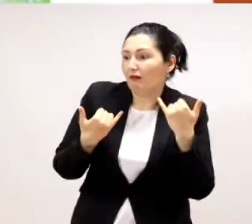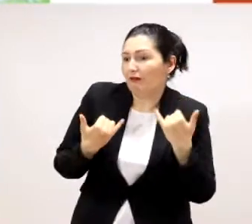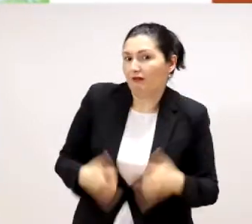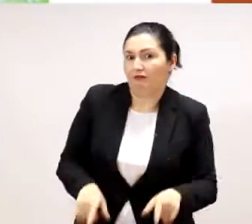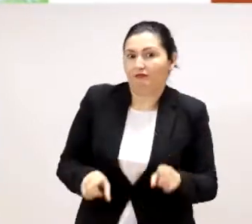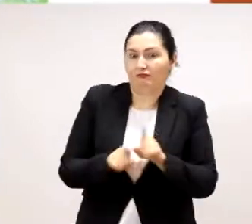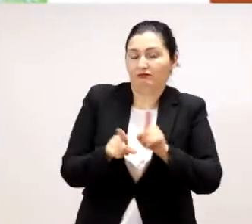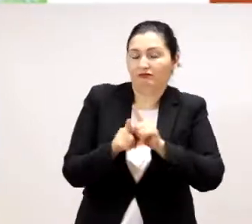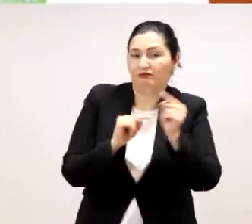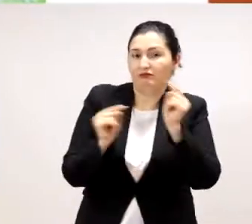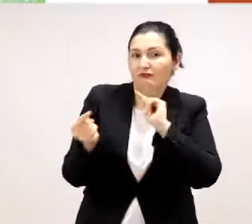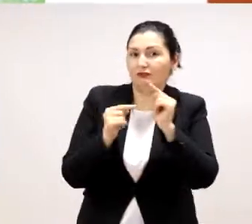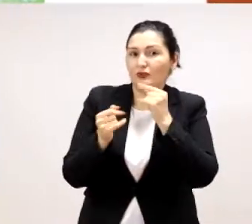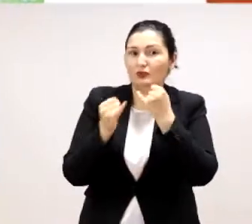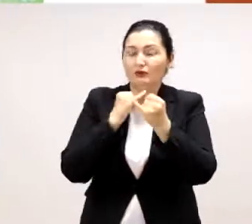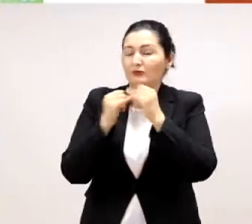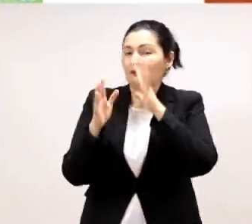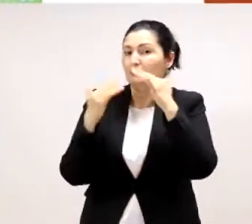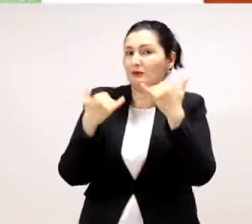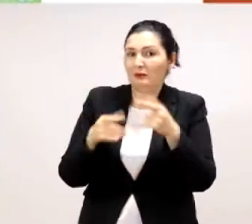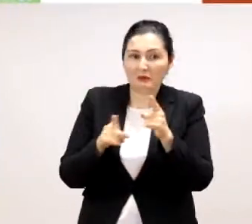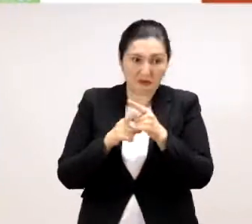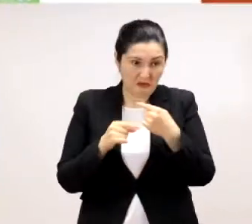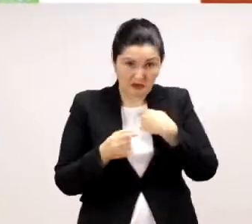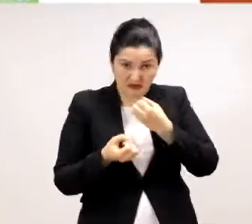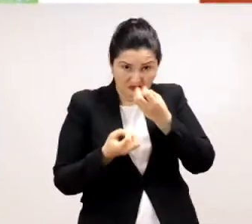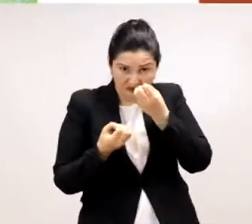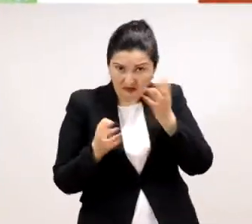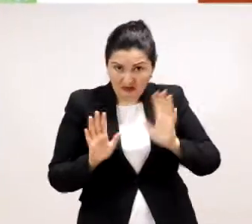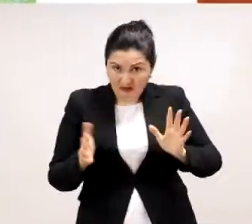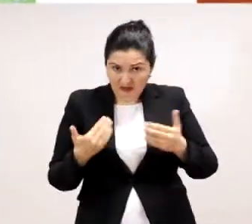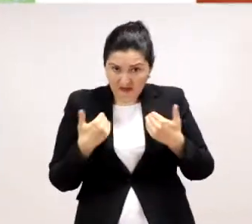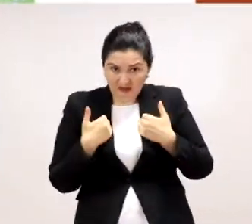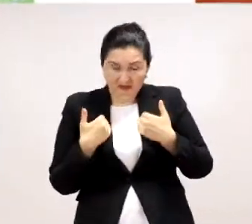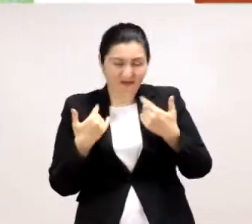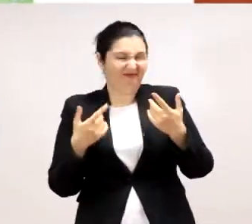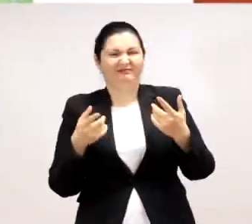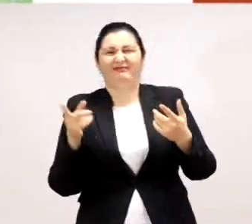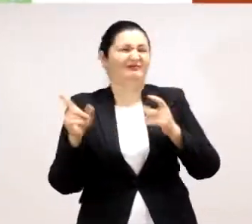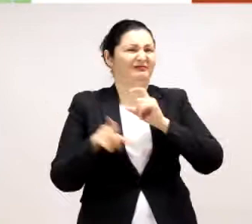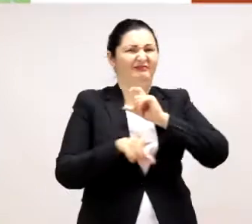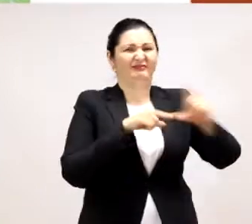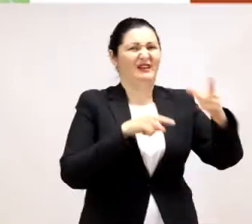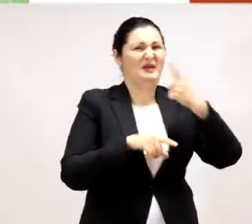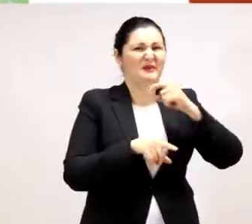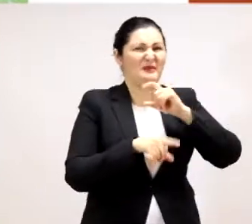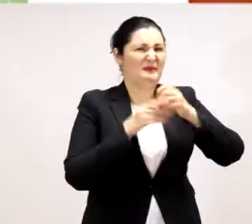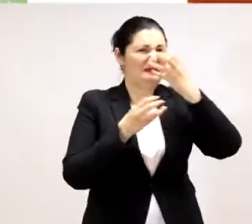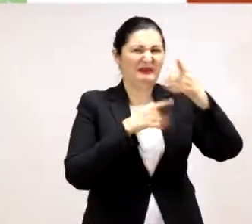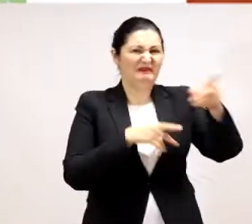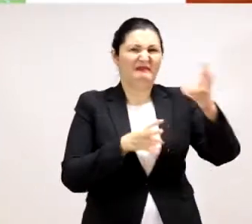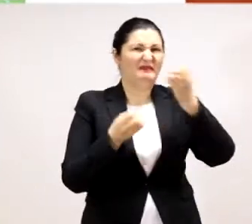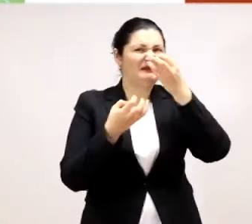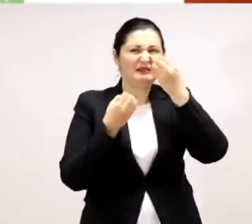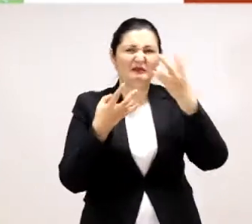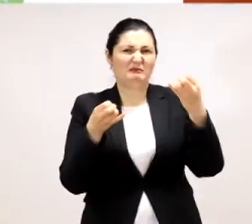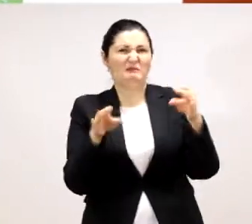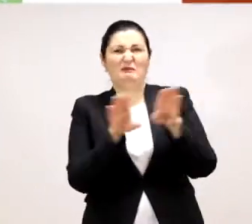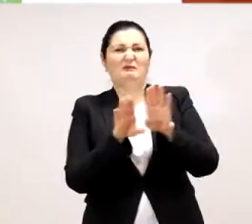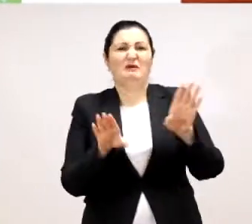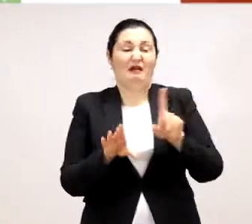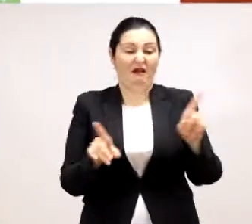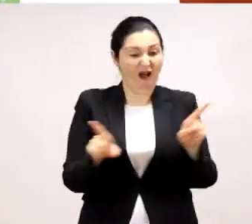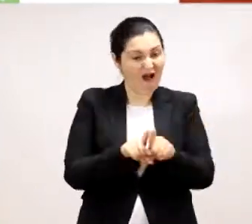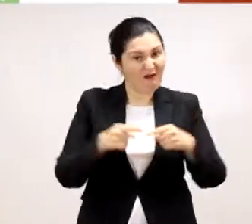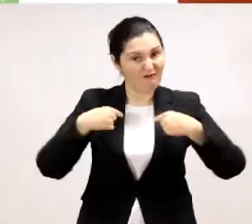شدند، از همدیگر پرسیدند. نه خود ما گل نباشیم. نیستید، خطاب کرد صدبرگ. گل باید من